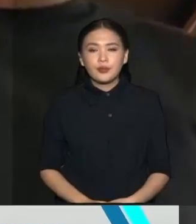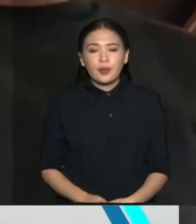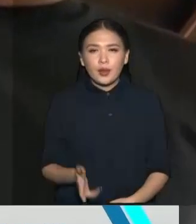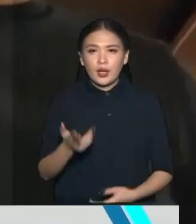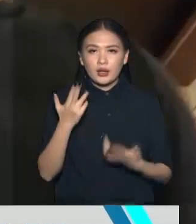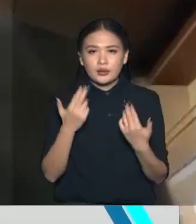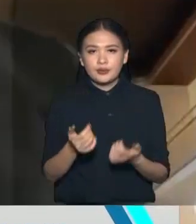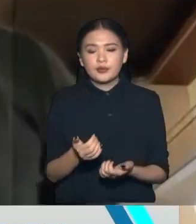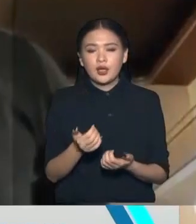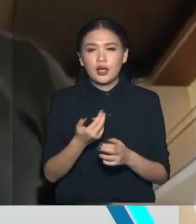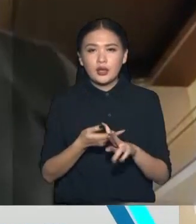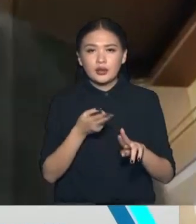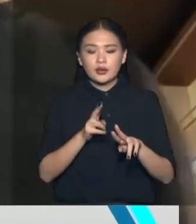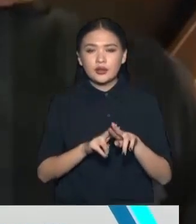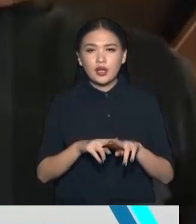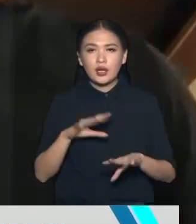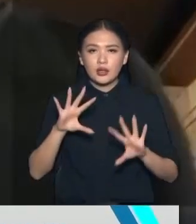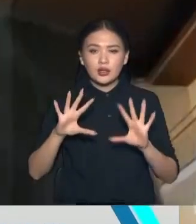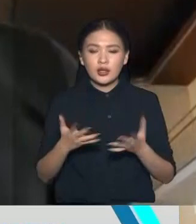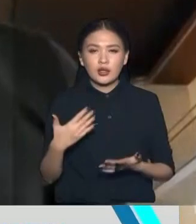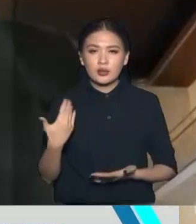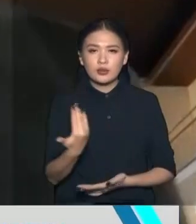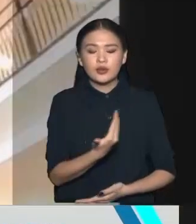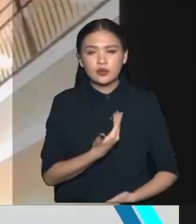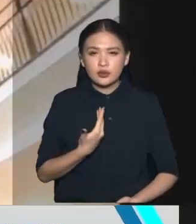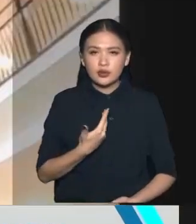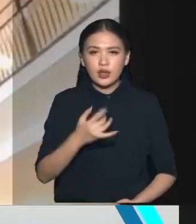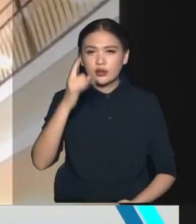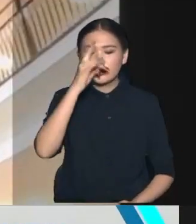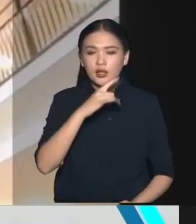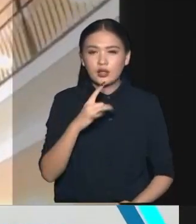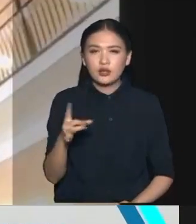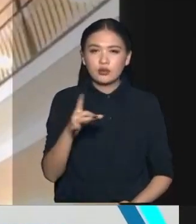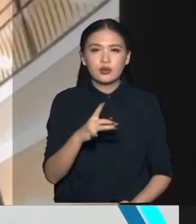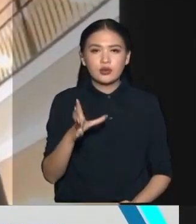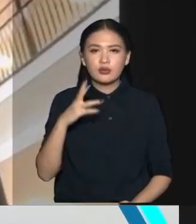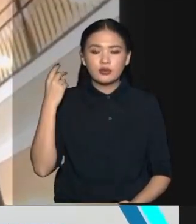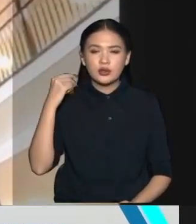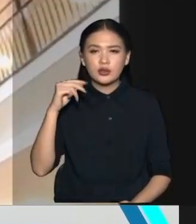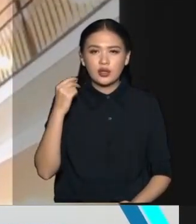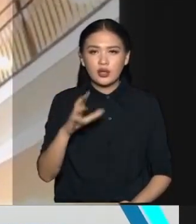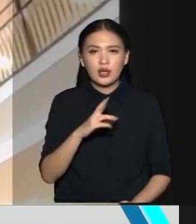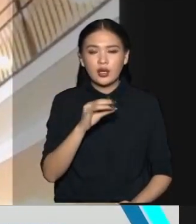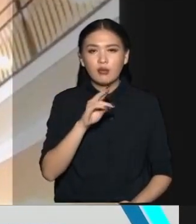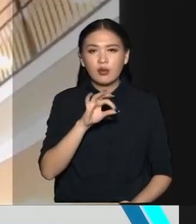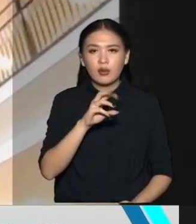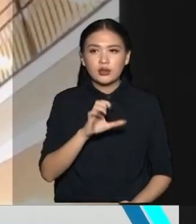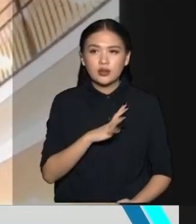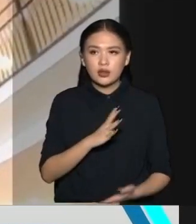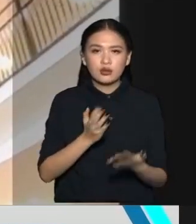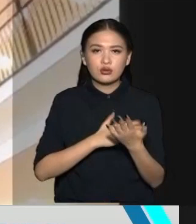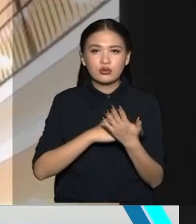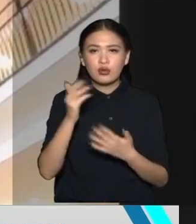Әрине, біз егер біз Қазақстан Республикасының президентінің дипломатиялық және ең